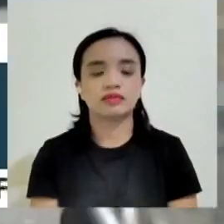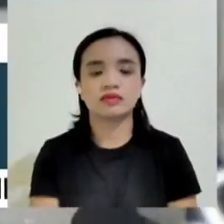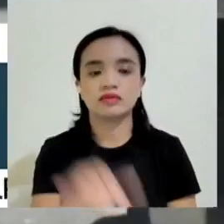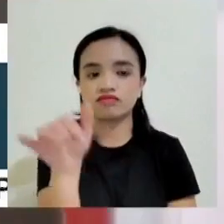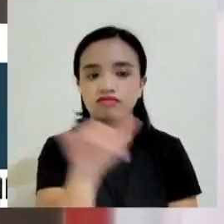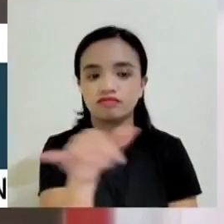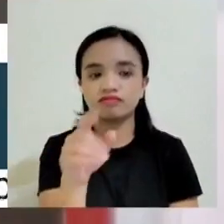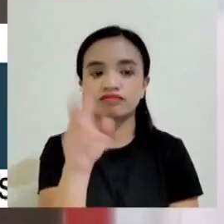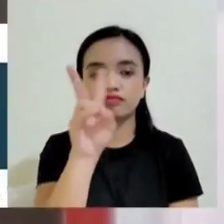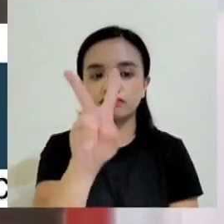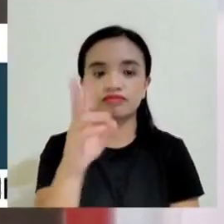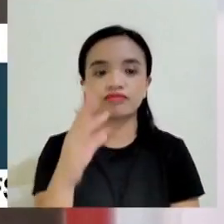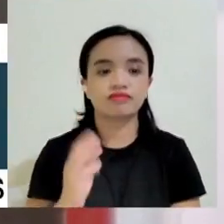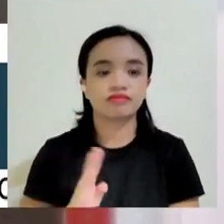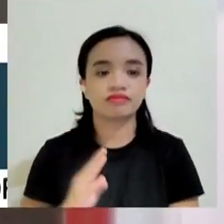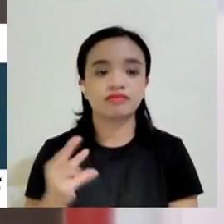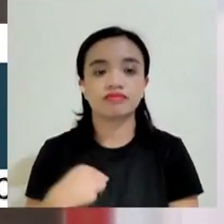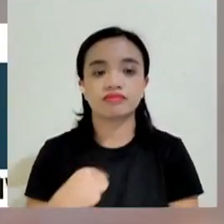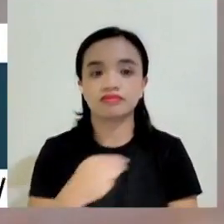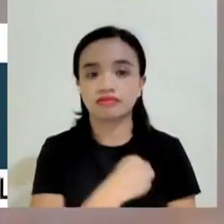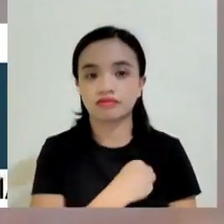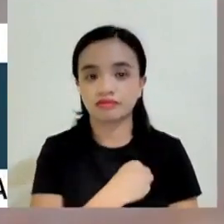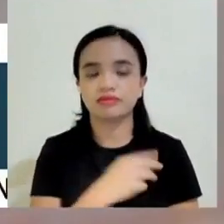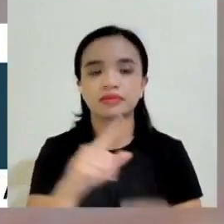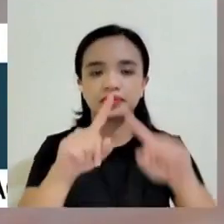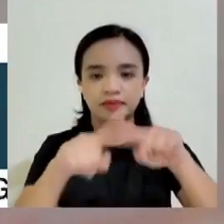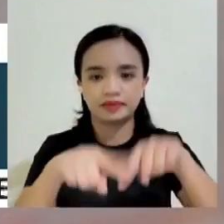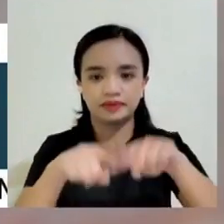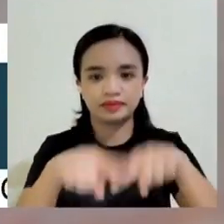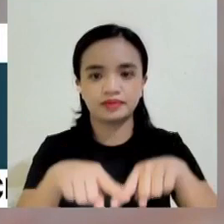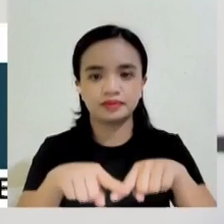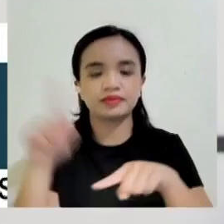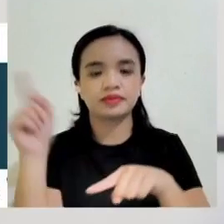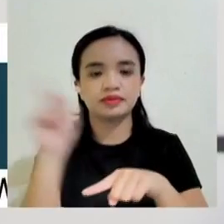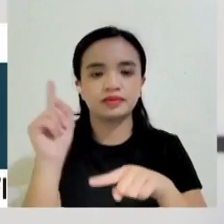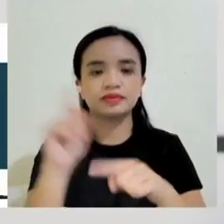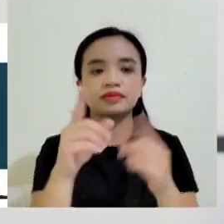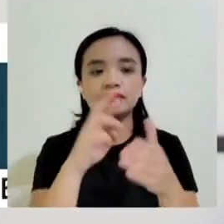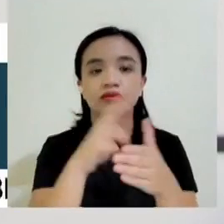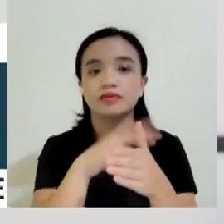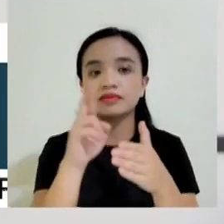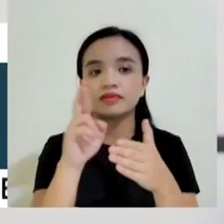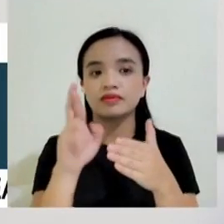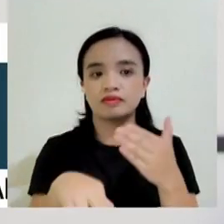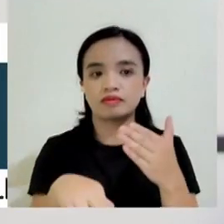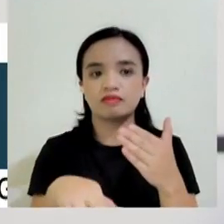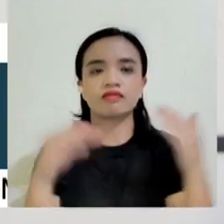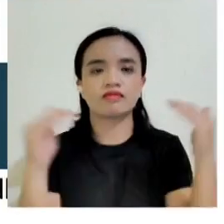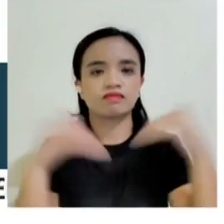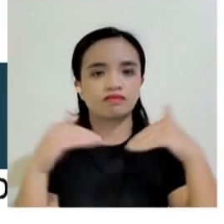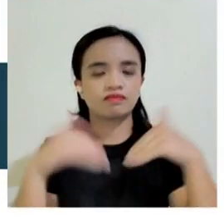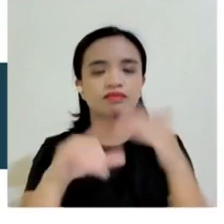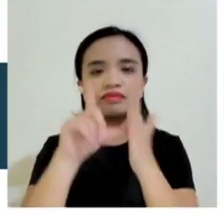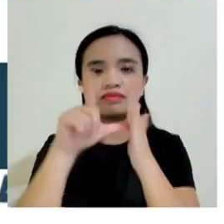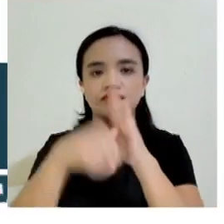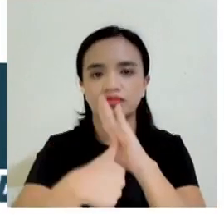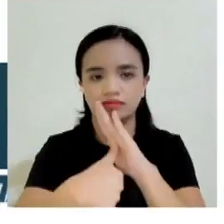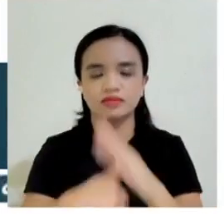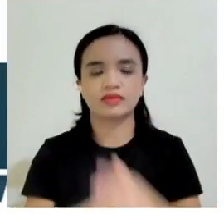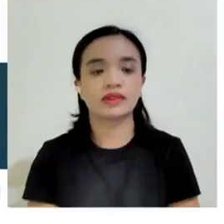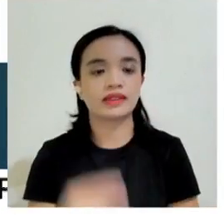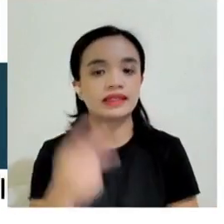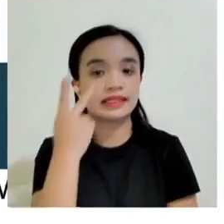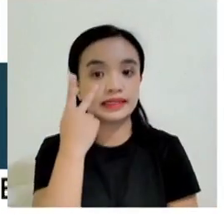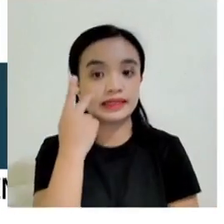board member po, magdedepende po yan sa magiging resulta po ng pagdinig po mamaya. So titignan po natin kung ano